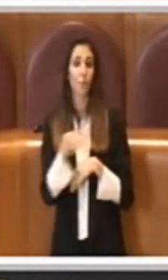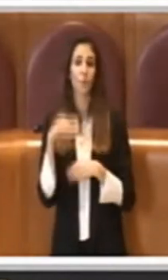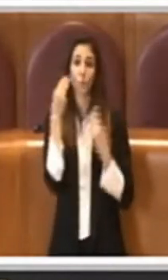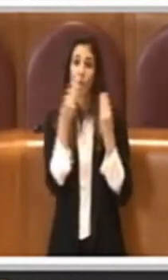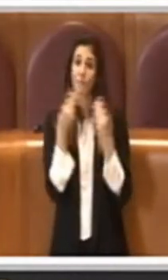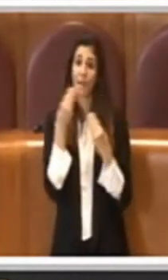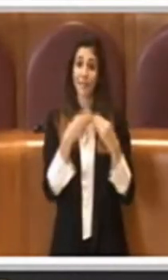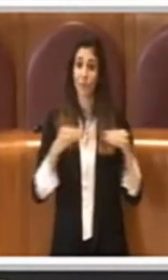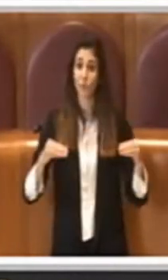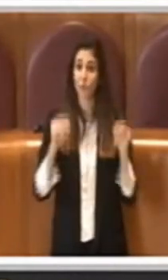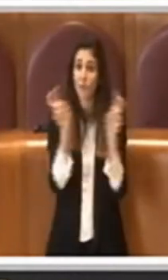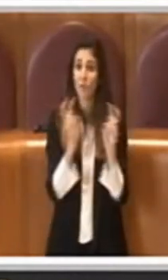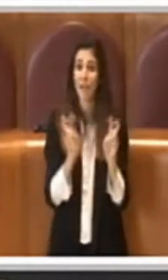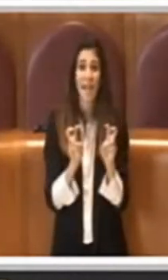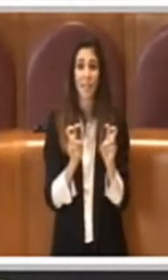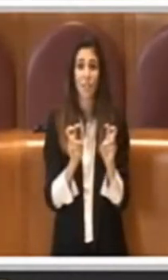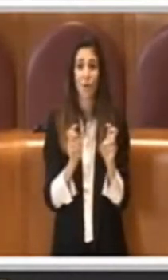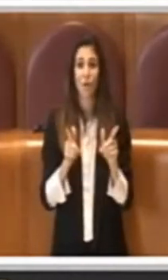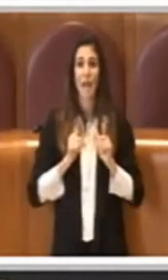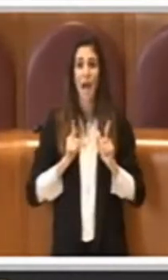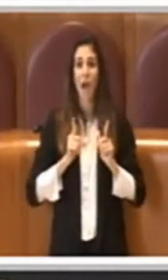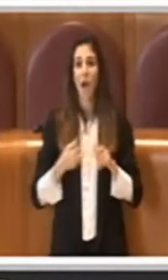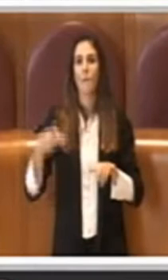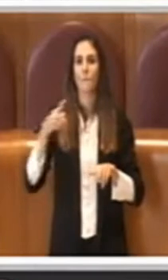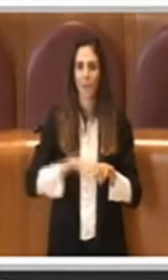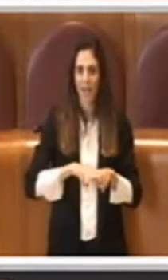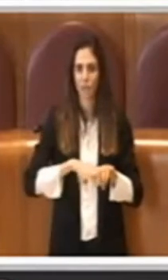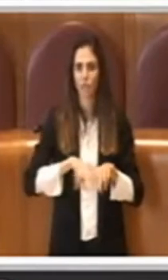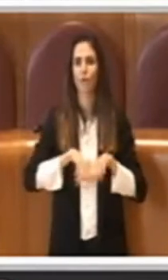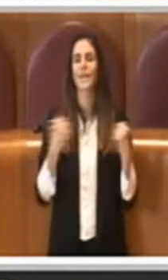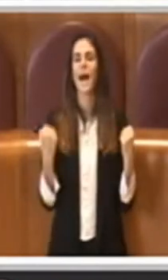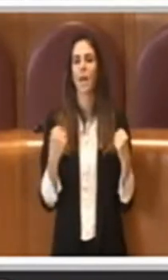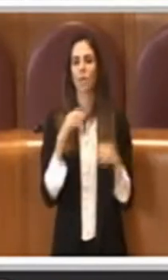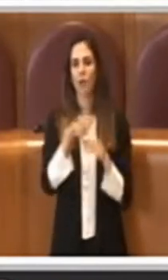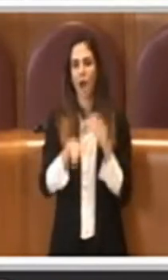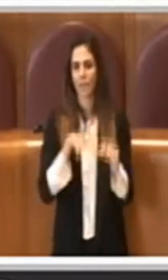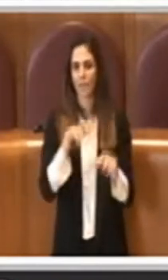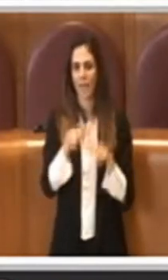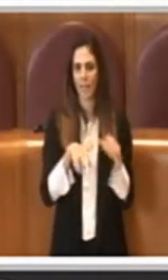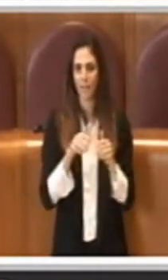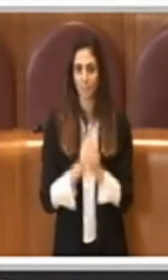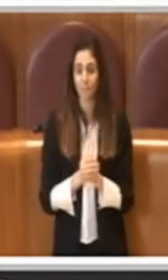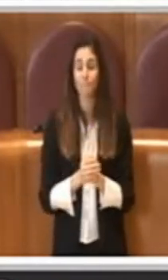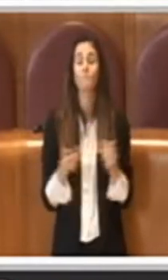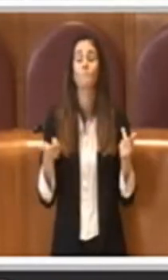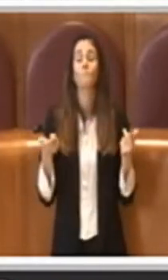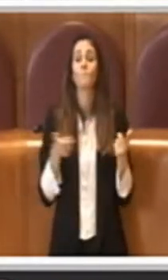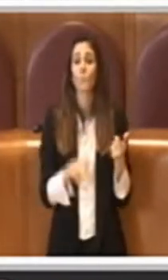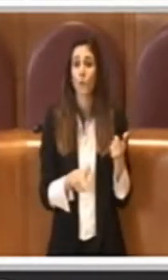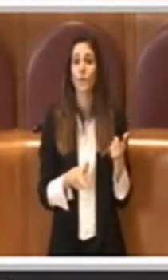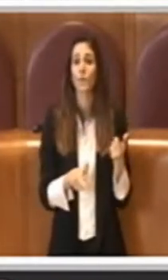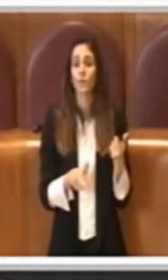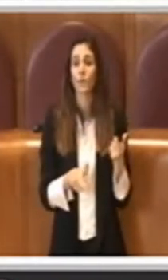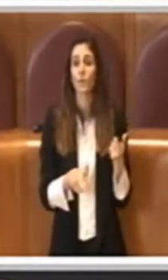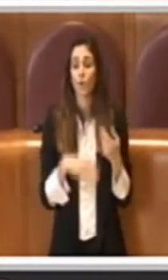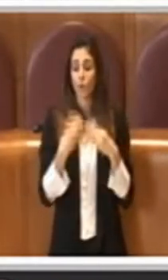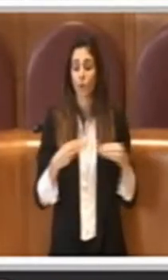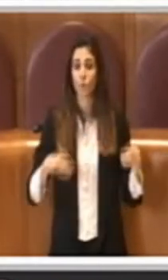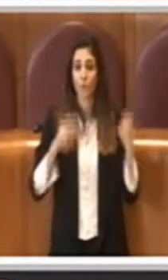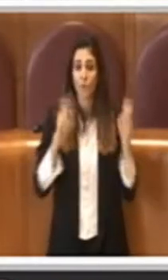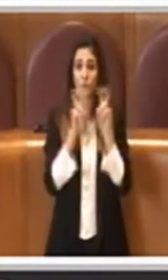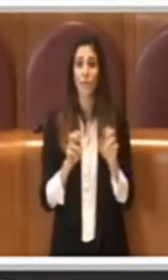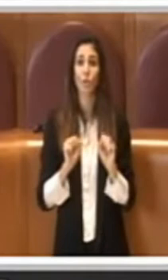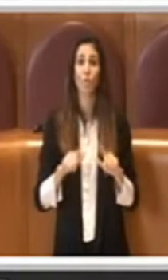anzi forse dannoso e anche diciamo, problematico poi perché potrebbe insomma, creare